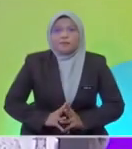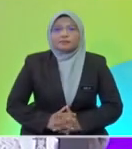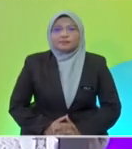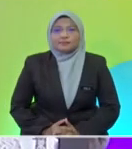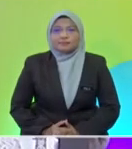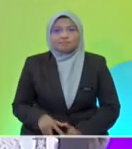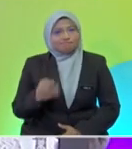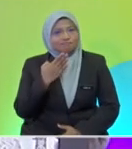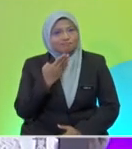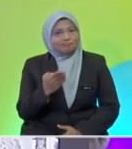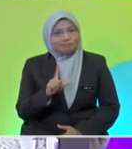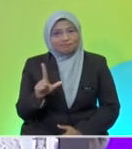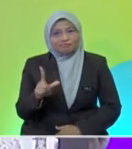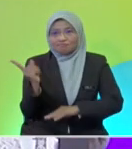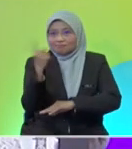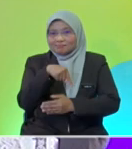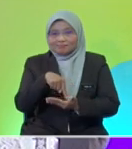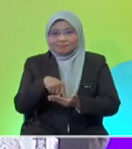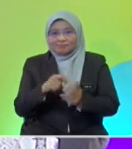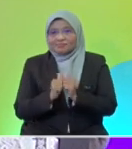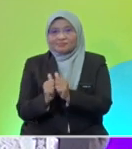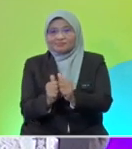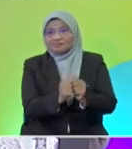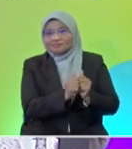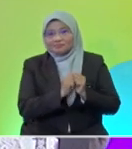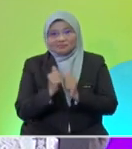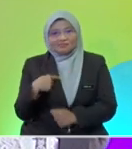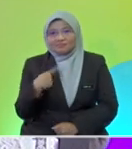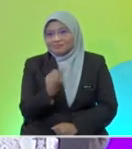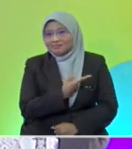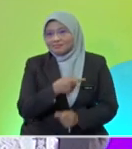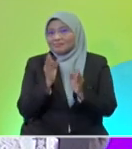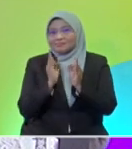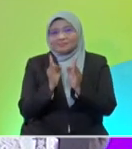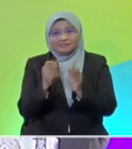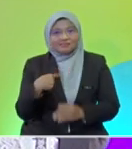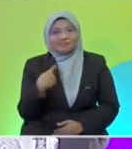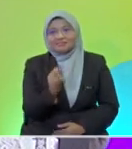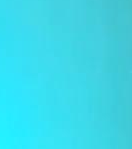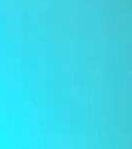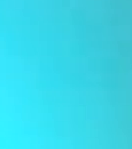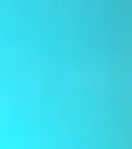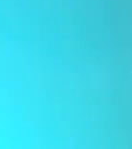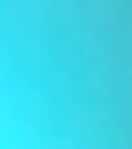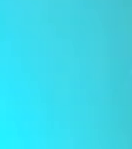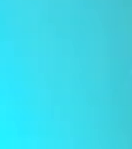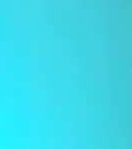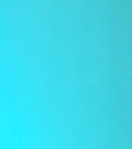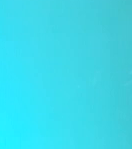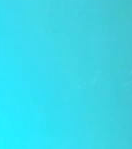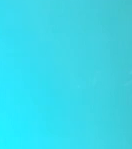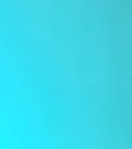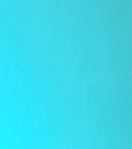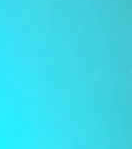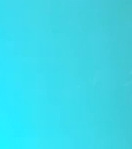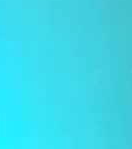hari ini di studio turut serta bersama dengan kami yaitu jeruk bahasa isyarat dari SMK